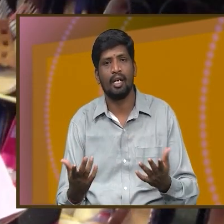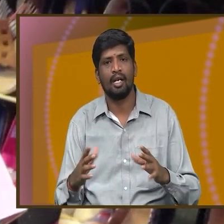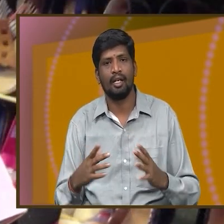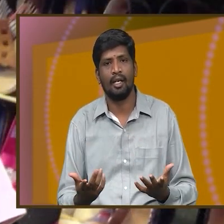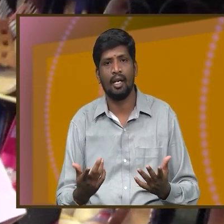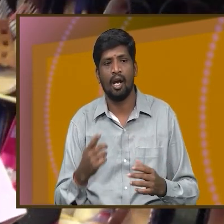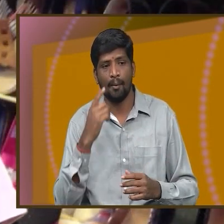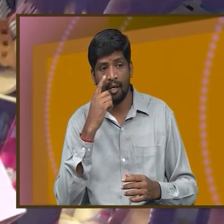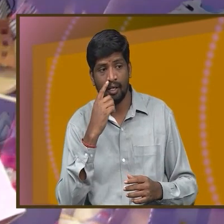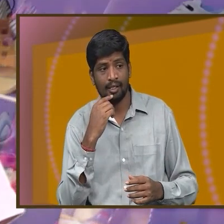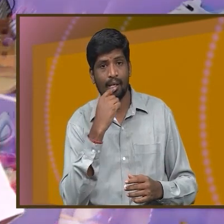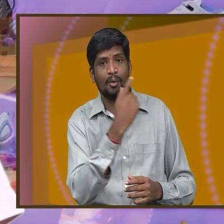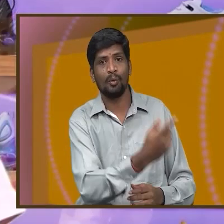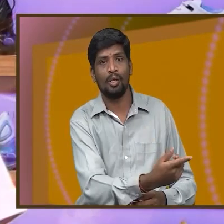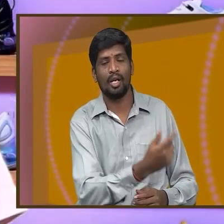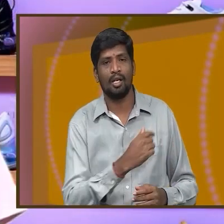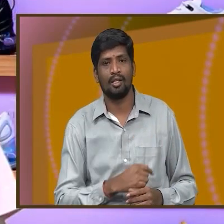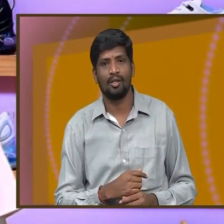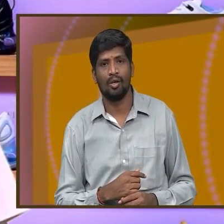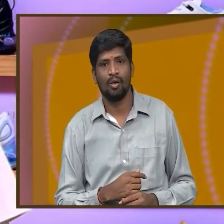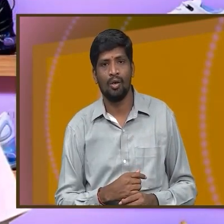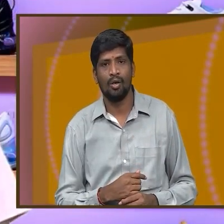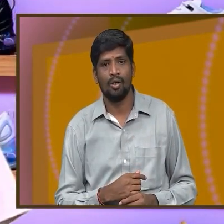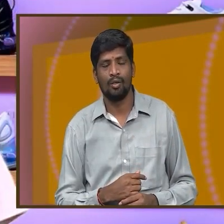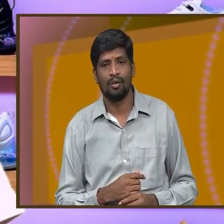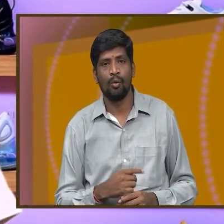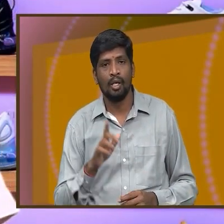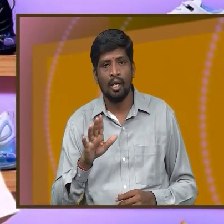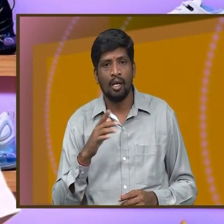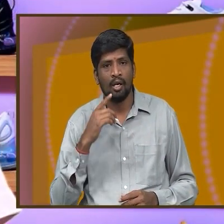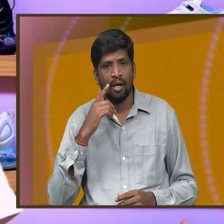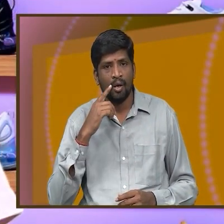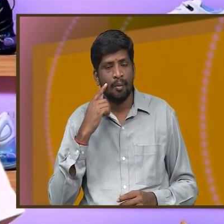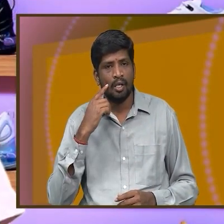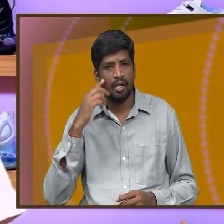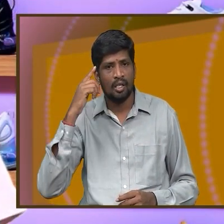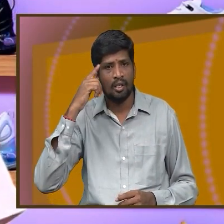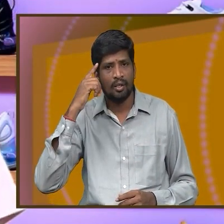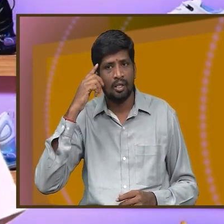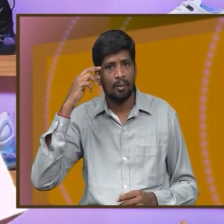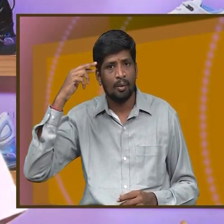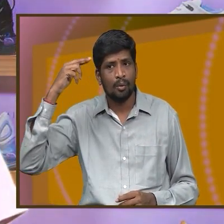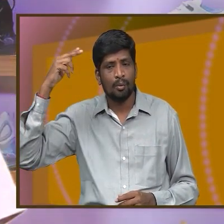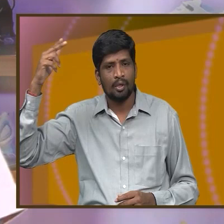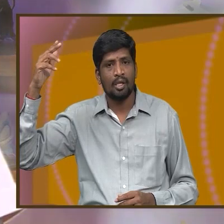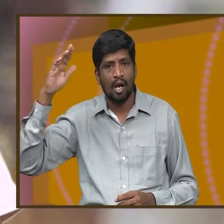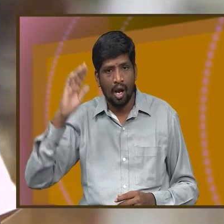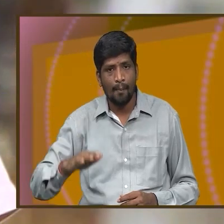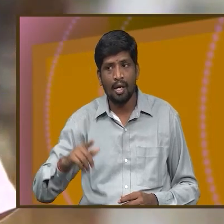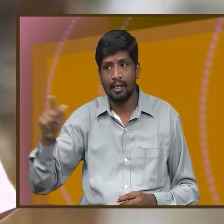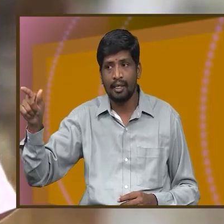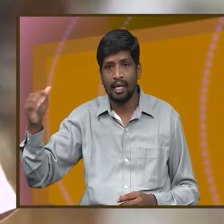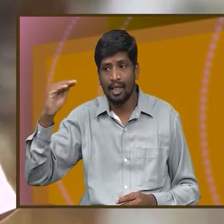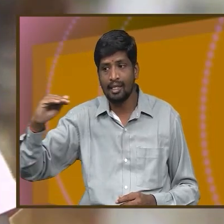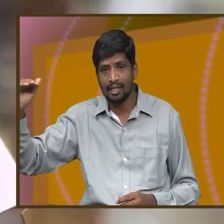அந்த சிறுமி கூறுகிறாள். உடனே இவருக்கு ஞாபகம் கொஞ்சம் கொஞ்சமாக வருகிறது. ஆமாம்,